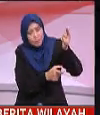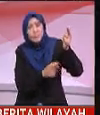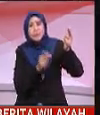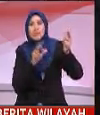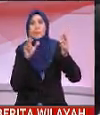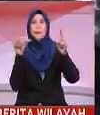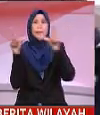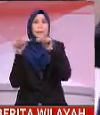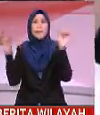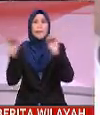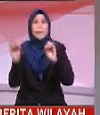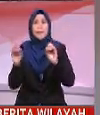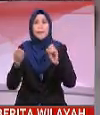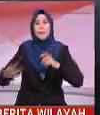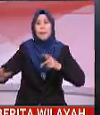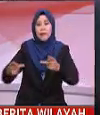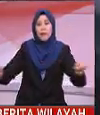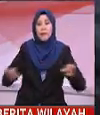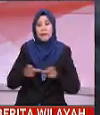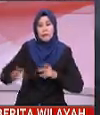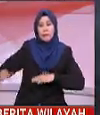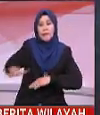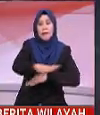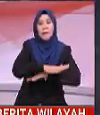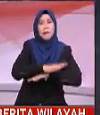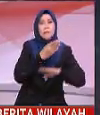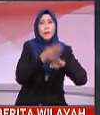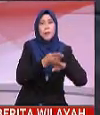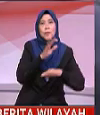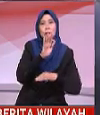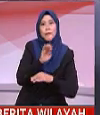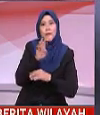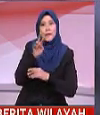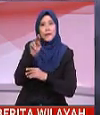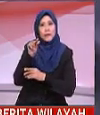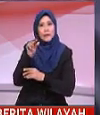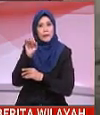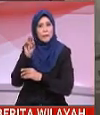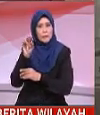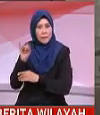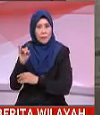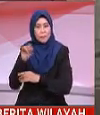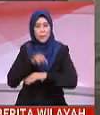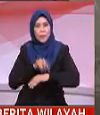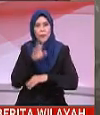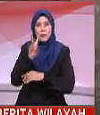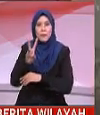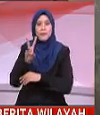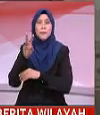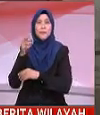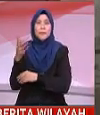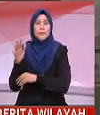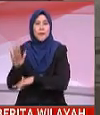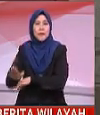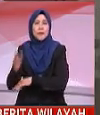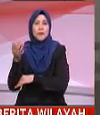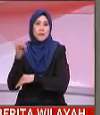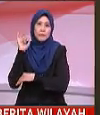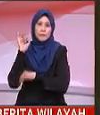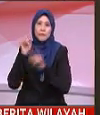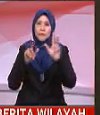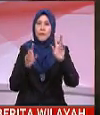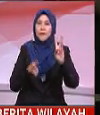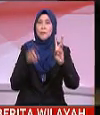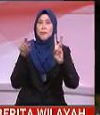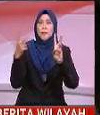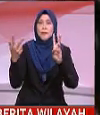sah di kawasan pantai di Batu Fringgi di sini kira-kira pukul 6.30 petang 12 Mac lalu. Pertuduhan dibuat